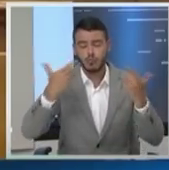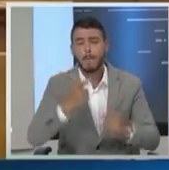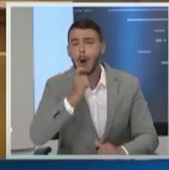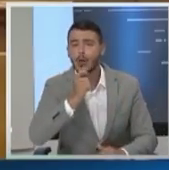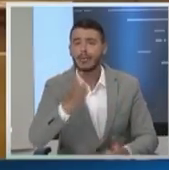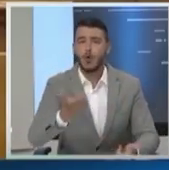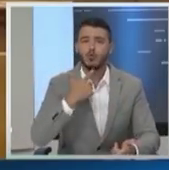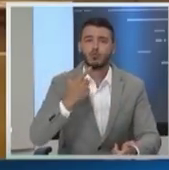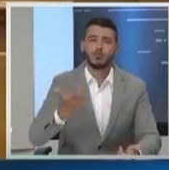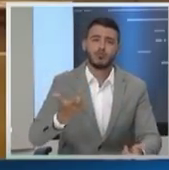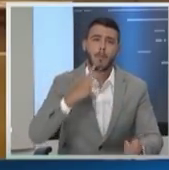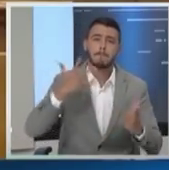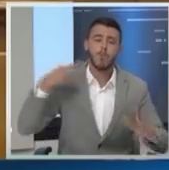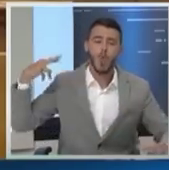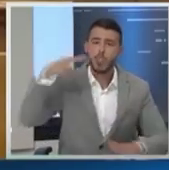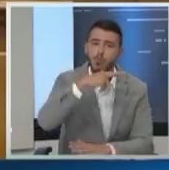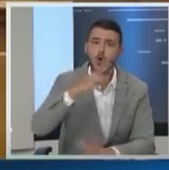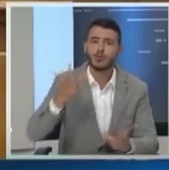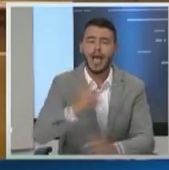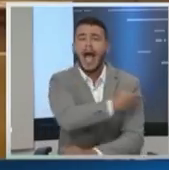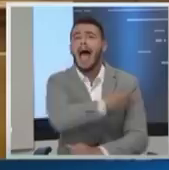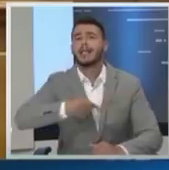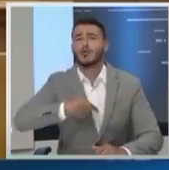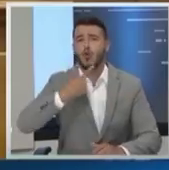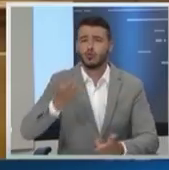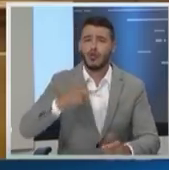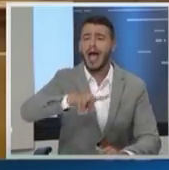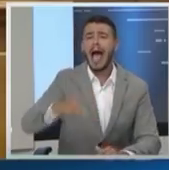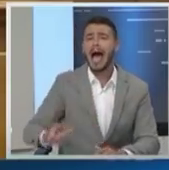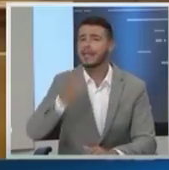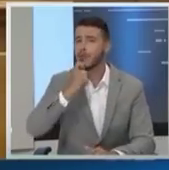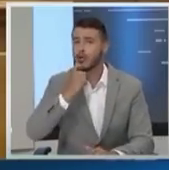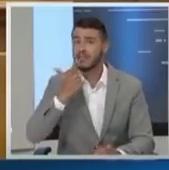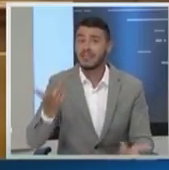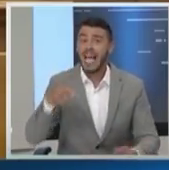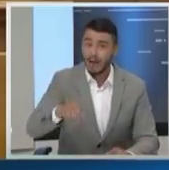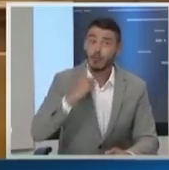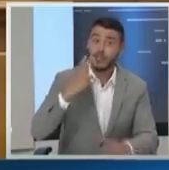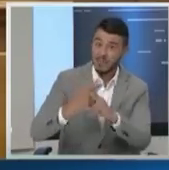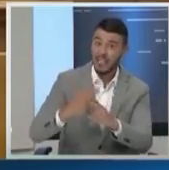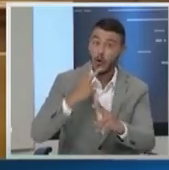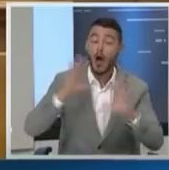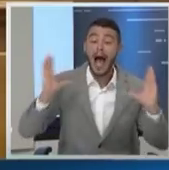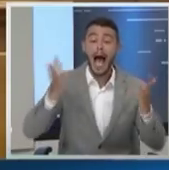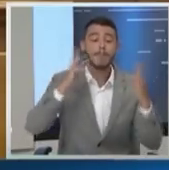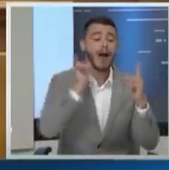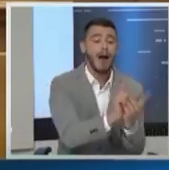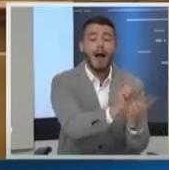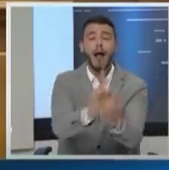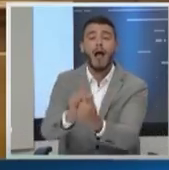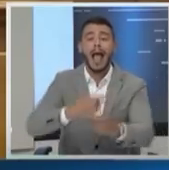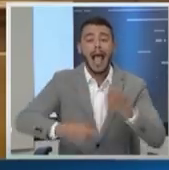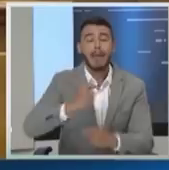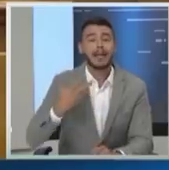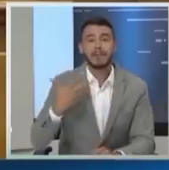πρωθυπουργός ή αρχηγός της αντιπολίτευσης, συναντάει όχι επιχειρηματίες. Το κρίσιμο ερώτημα είναι